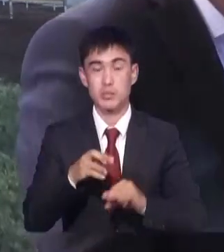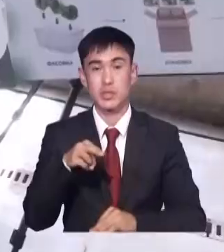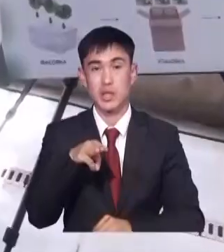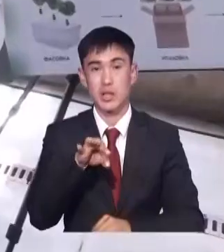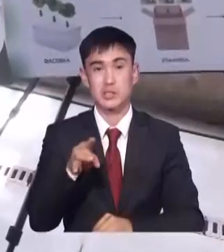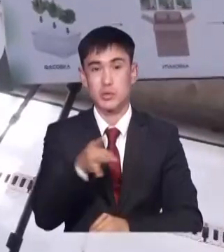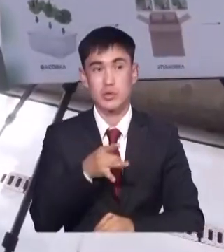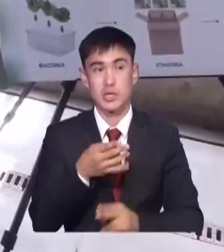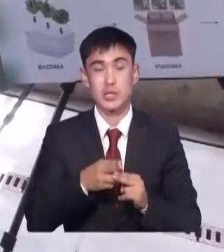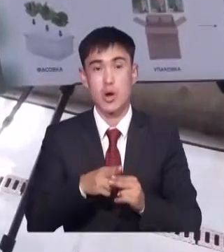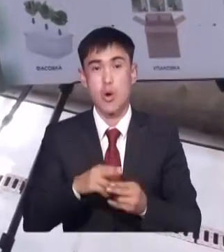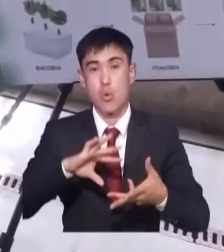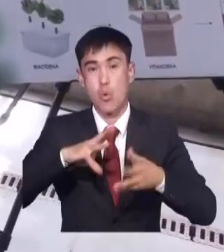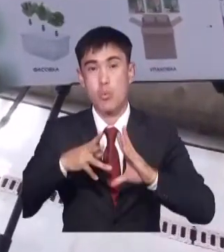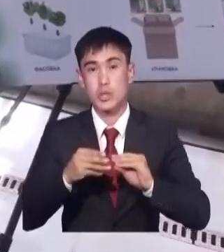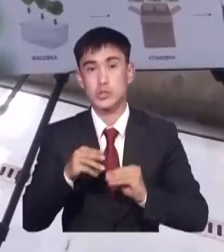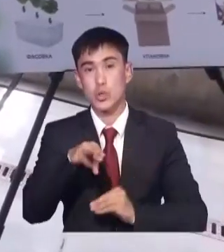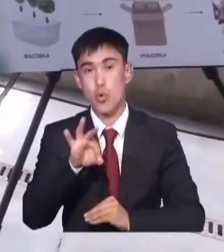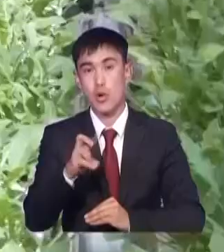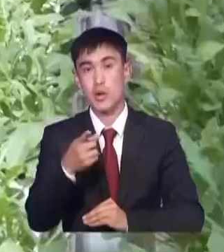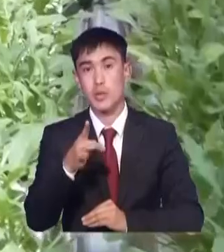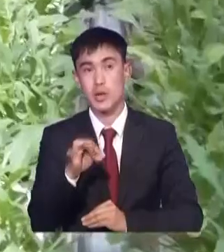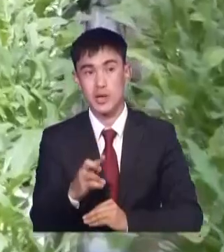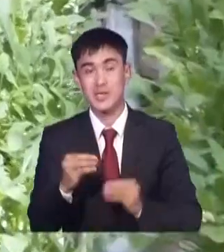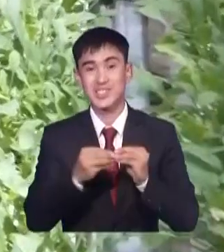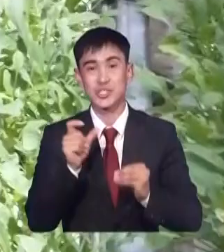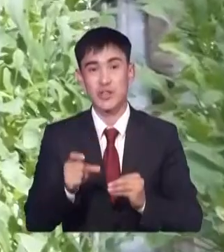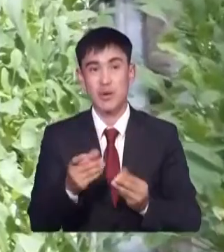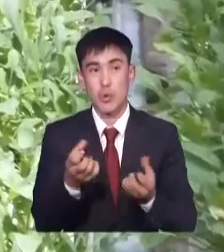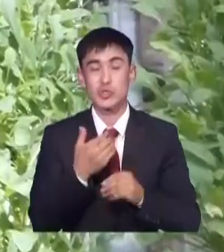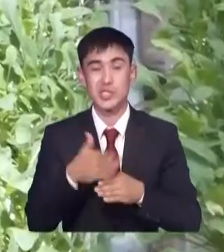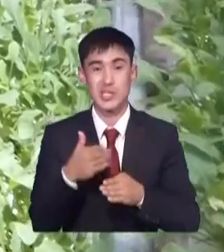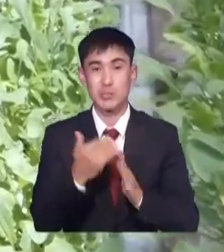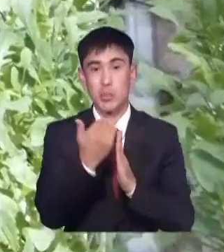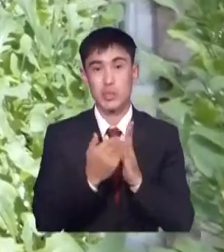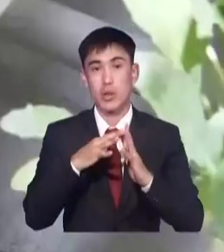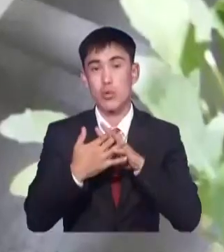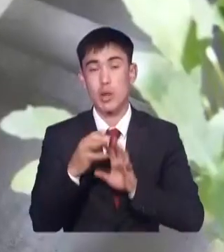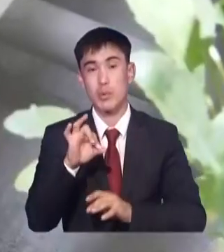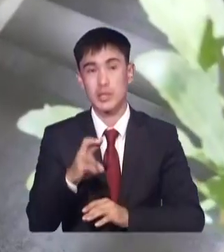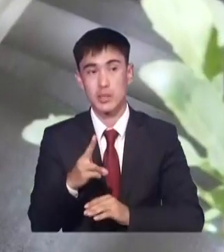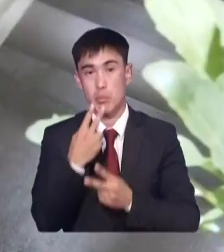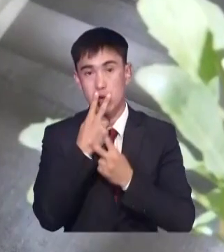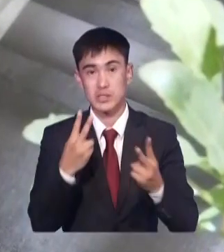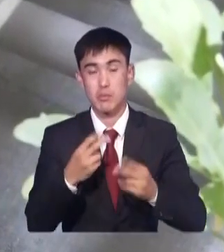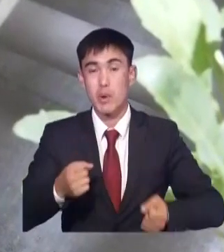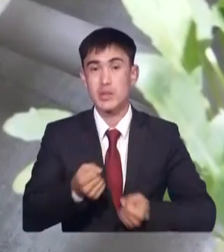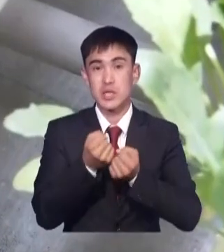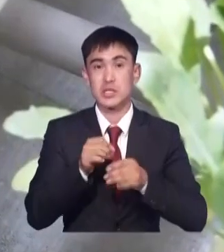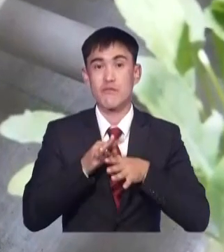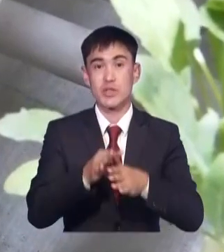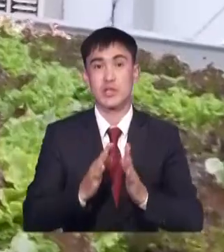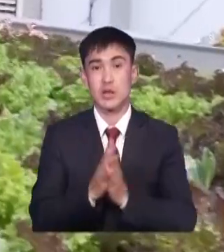районе является тепличный комплекс ТО «Гринэко», где 10 человек получили кредиты по программе «Аул Аманаты». Им оказывается поддержка в